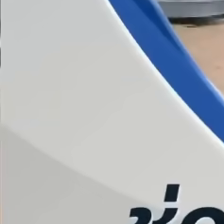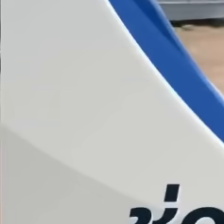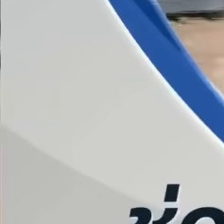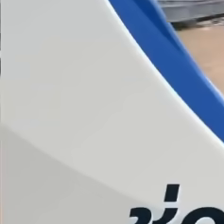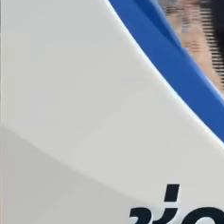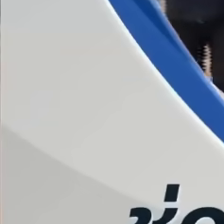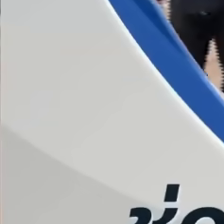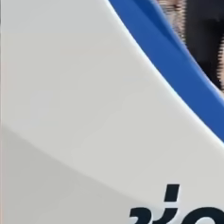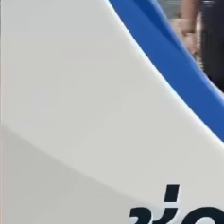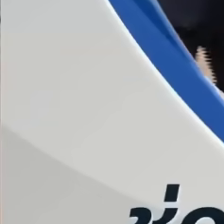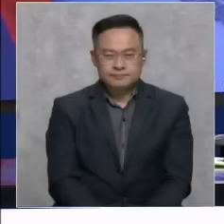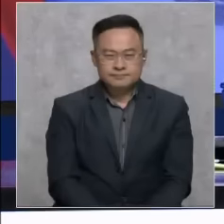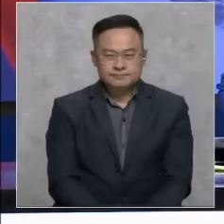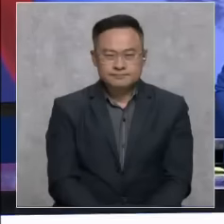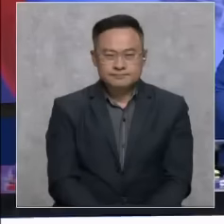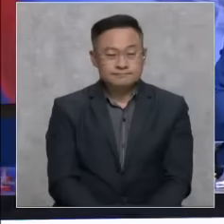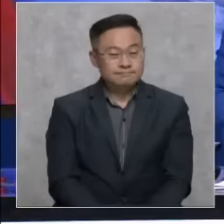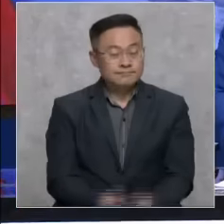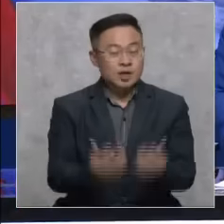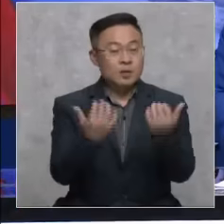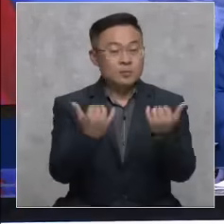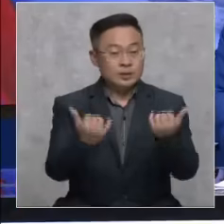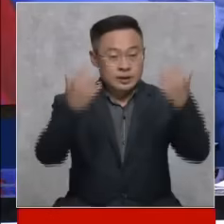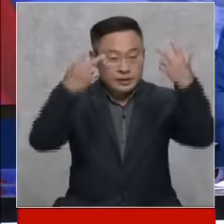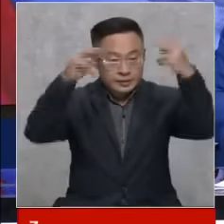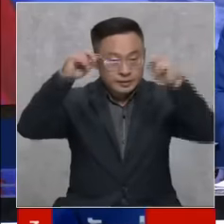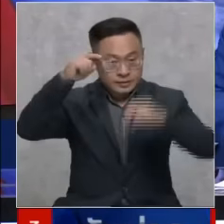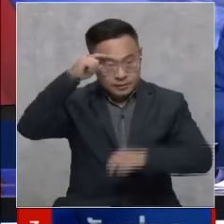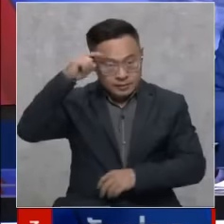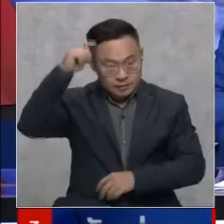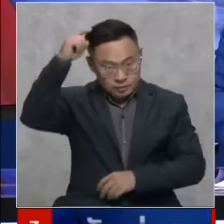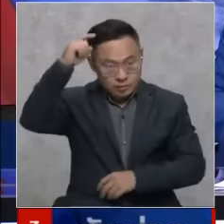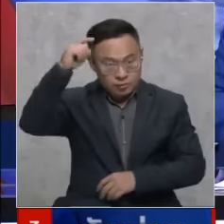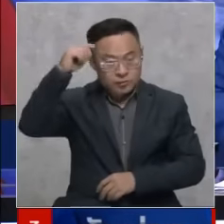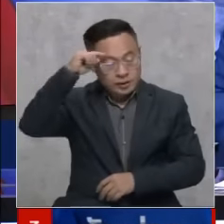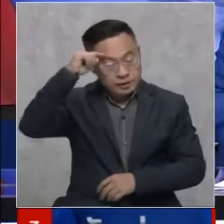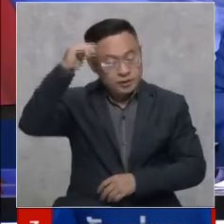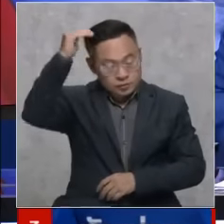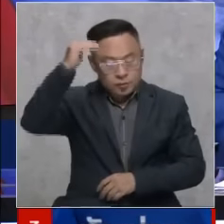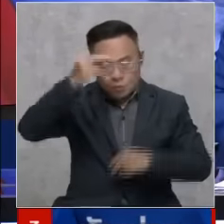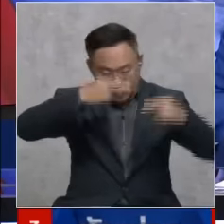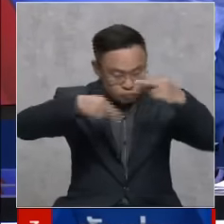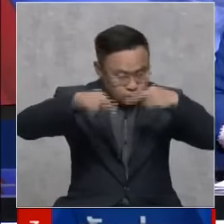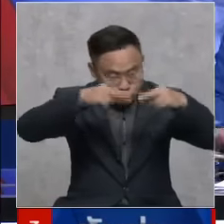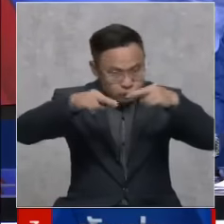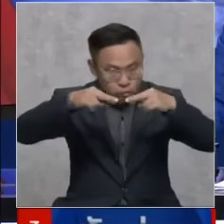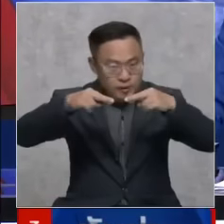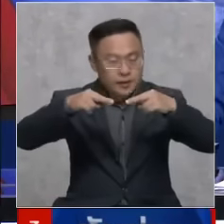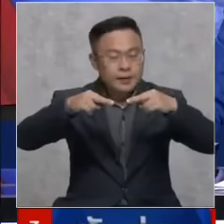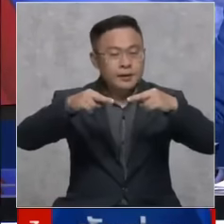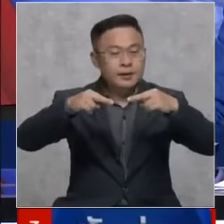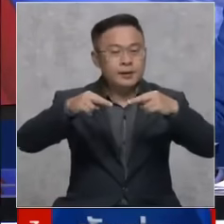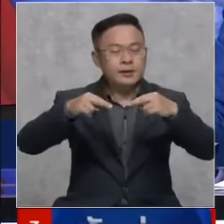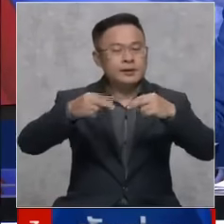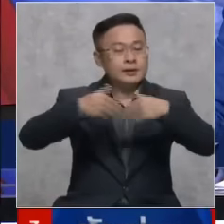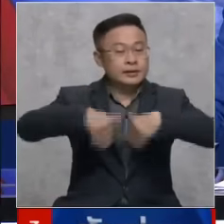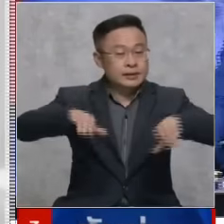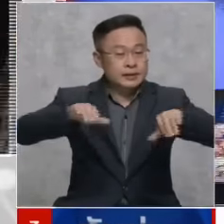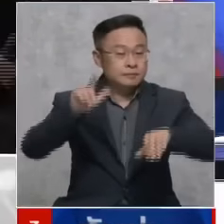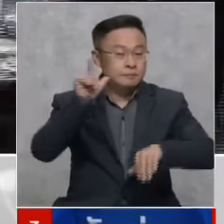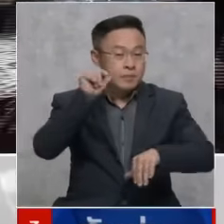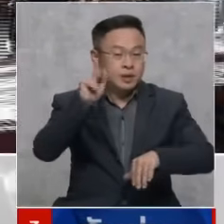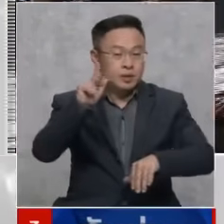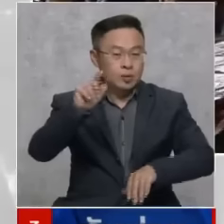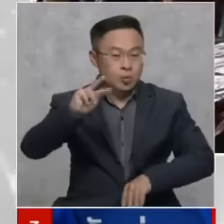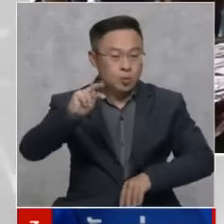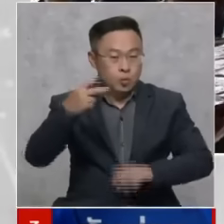างไรอีกสักครู่กลับมาติดตามค่ะวันนี้นะคะนายกรัฐมนตรีคุณเศรษฐาทวีสินค่ะลงพื้นที่ไปตรวจเขื่อนแม่กวงอุดมธ